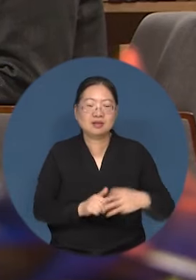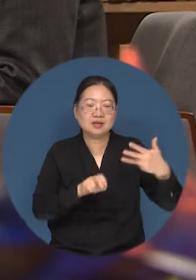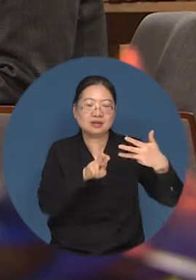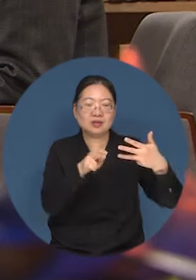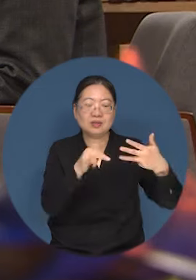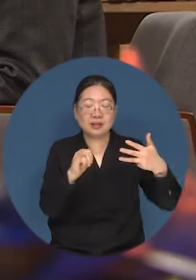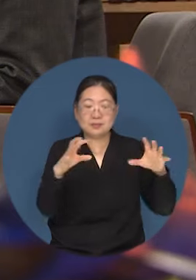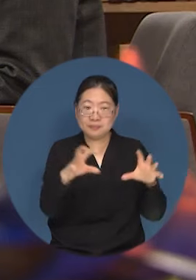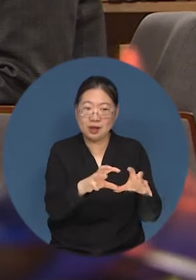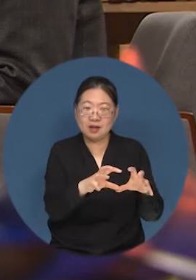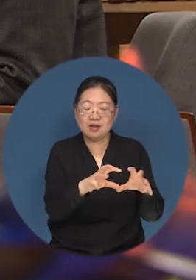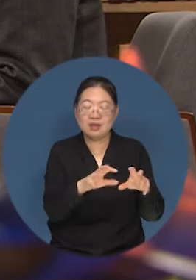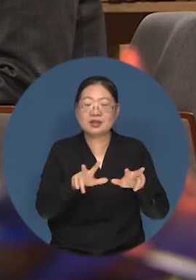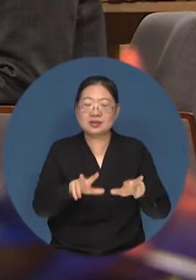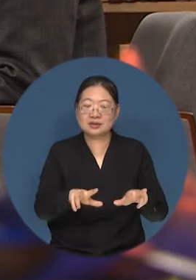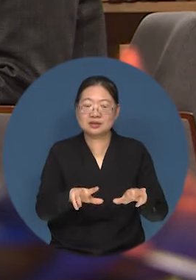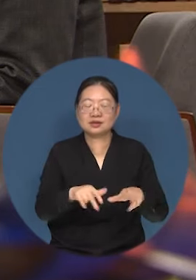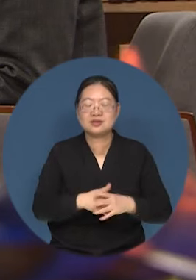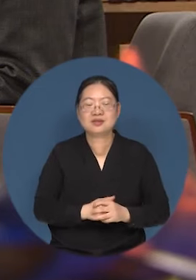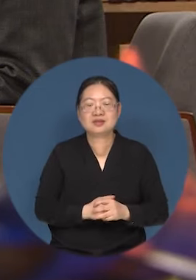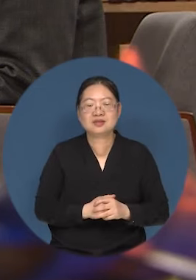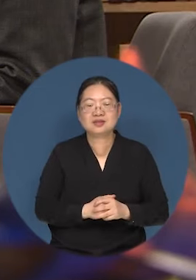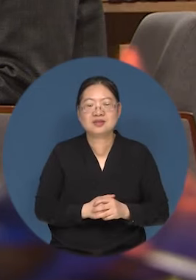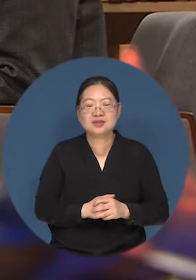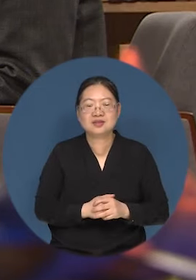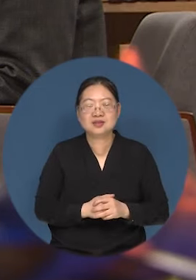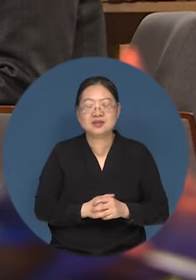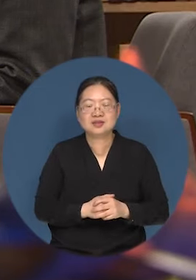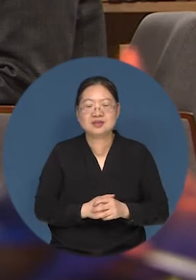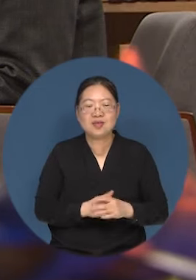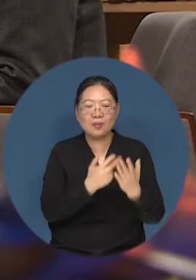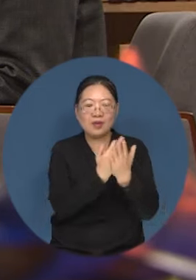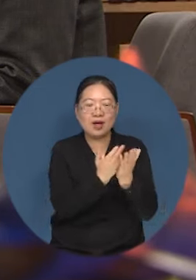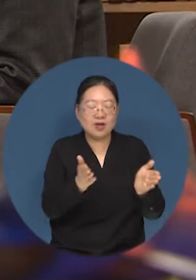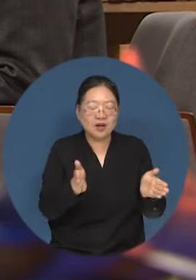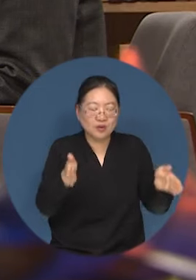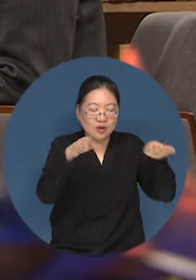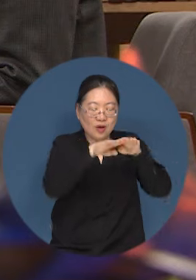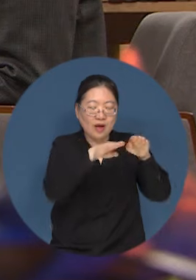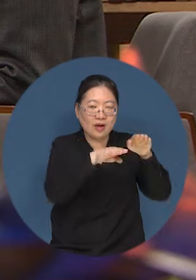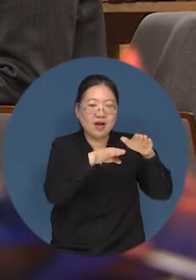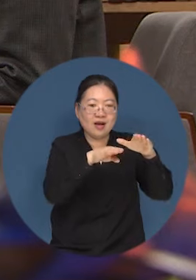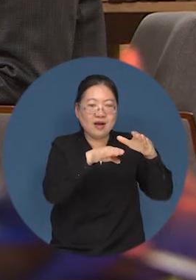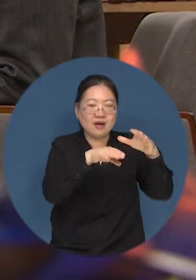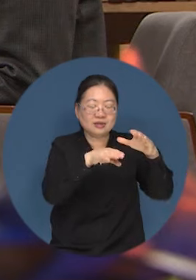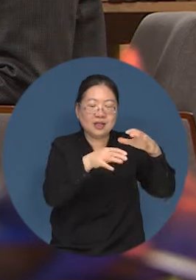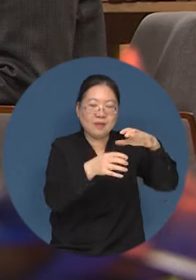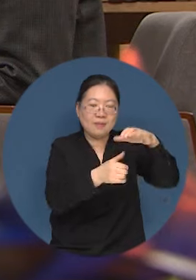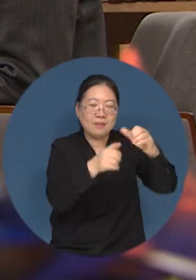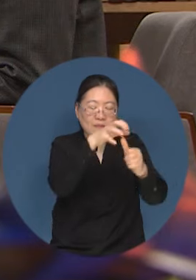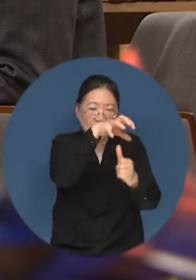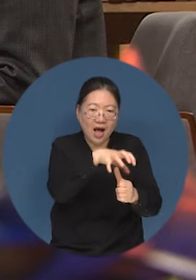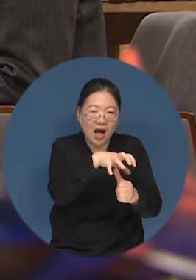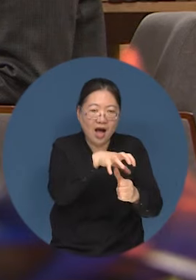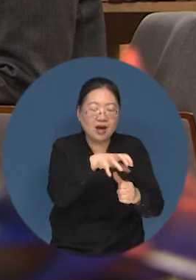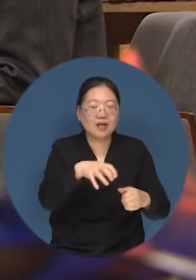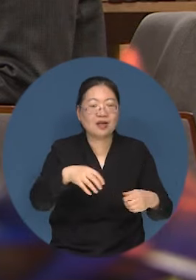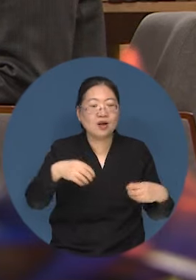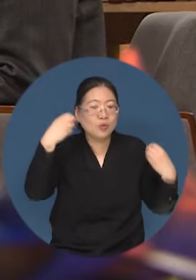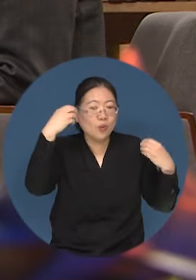8마리 모두? 네, 네. 그럼 지금은 이제 그렇게 수족관에 갇혀서 돌고래 쇼하면서 사육당하고 있는 남방 큰